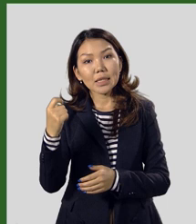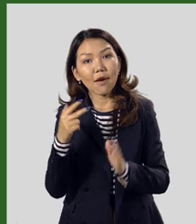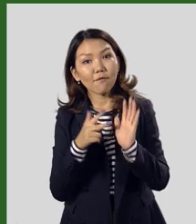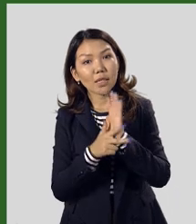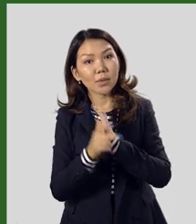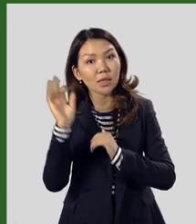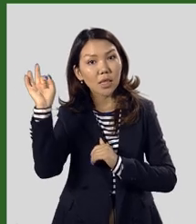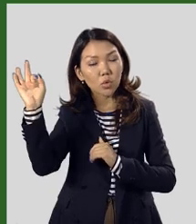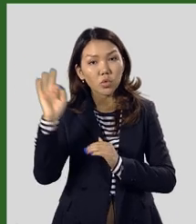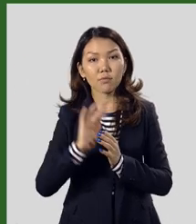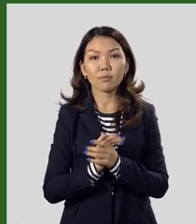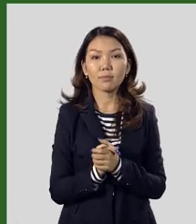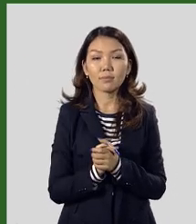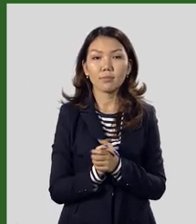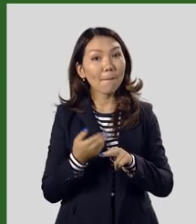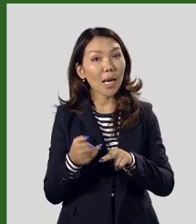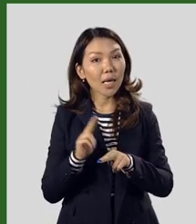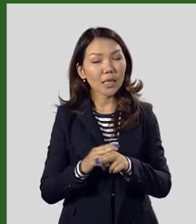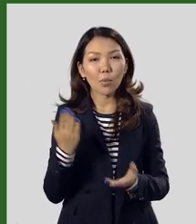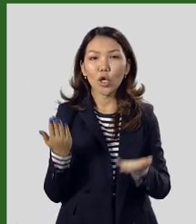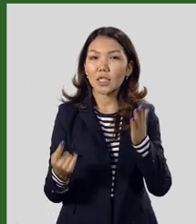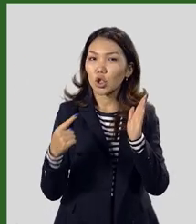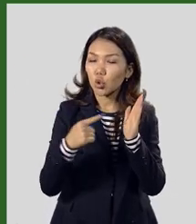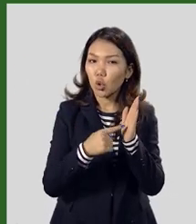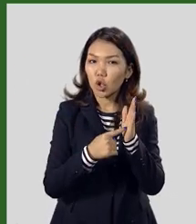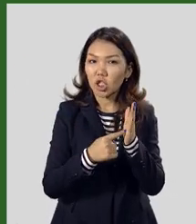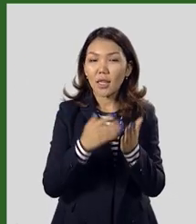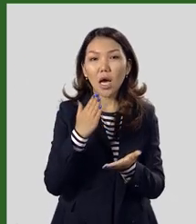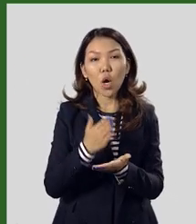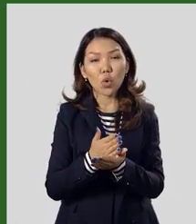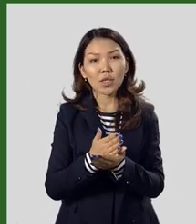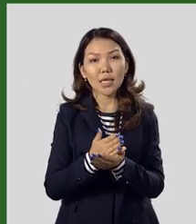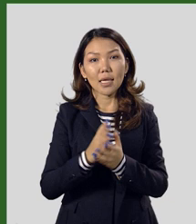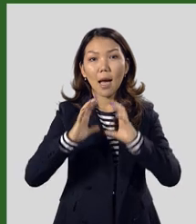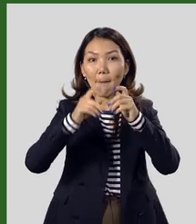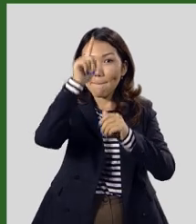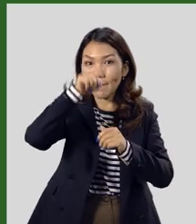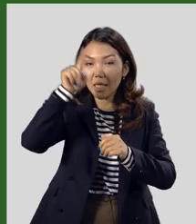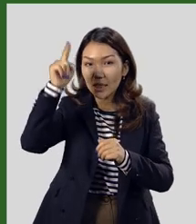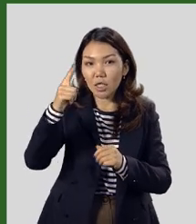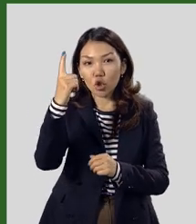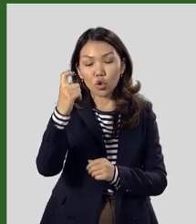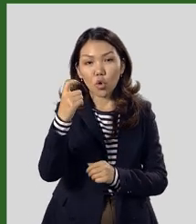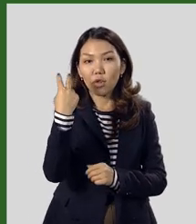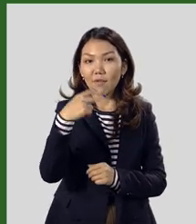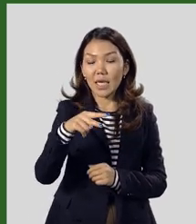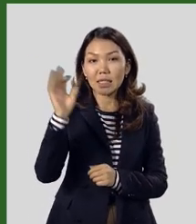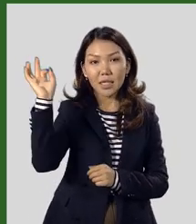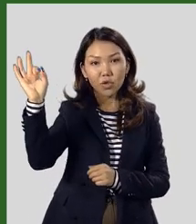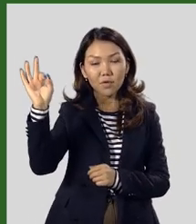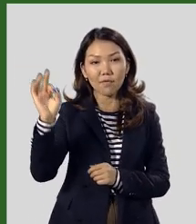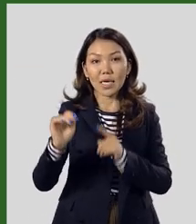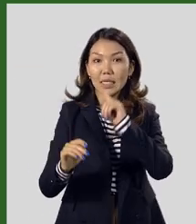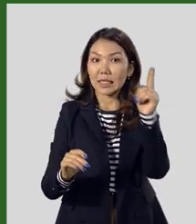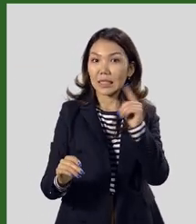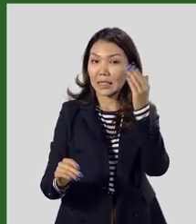180 градусов. Поэтому, если точка находится на меридиане 120 градусов в западном